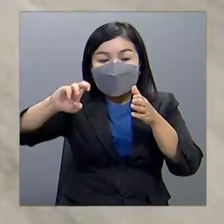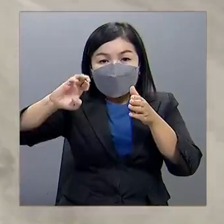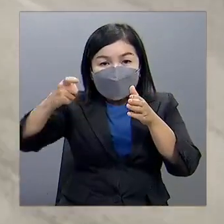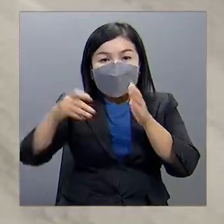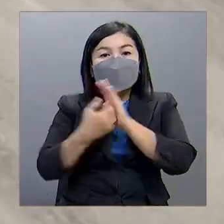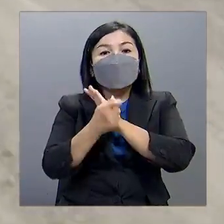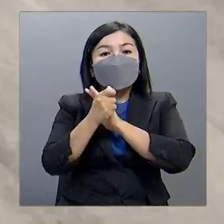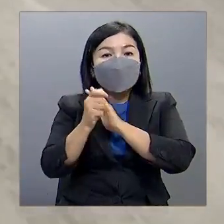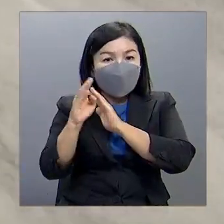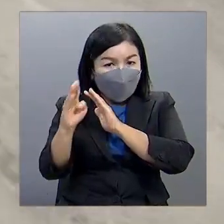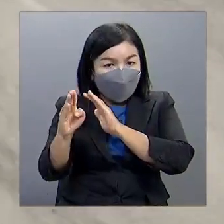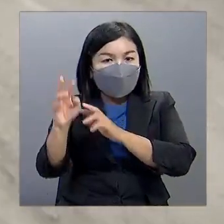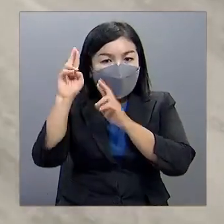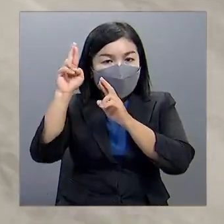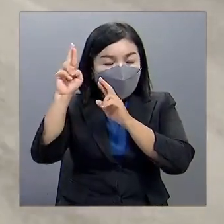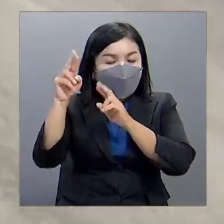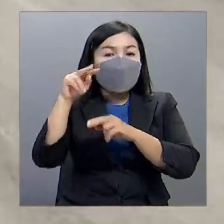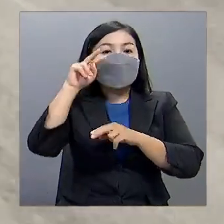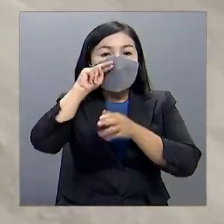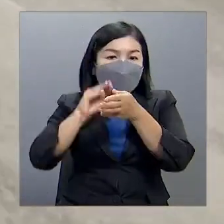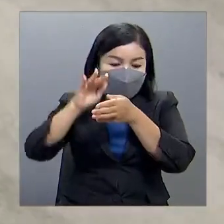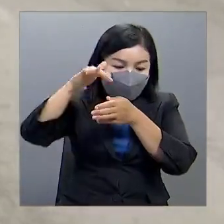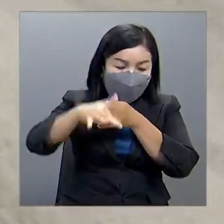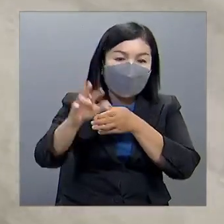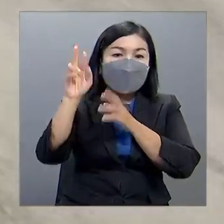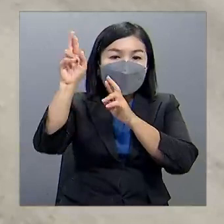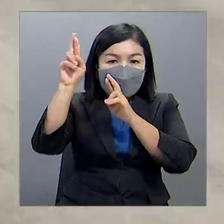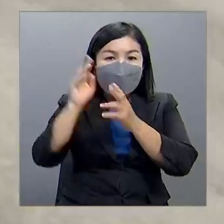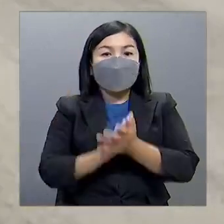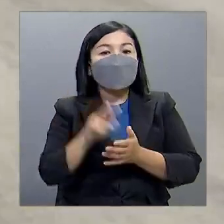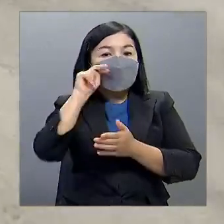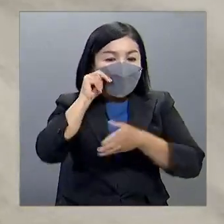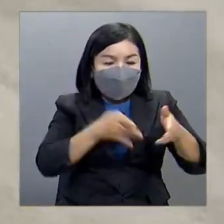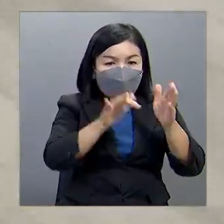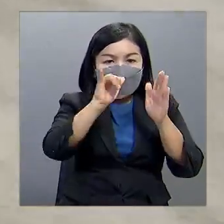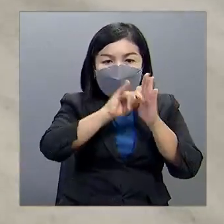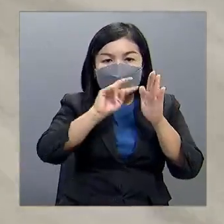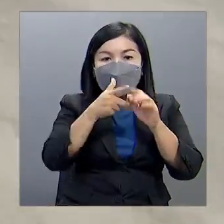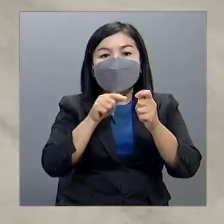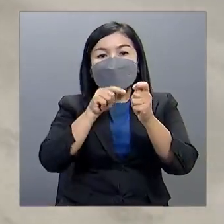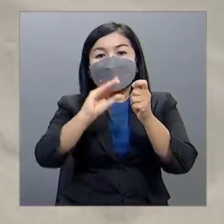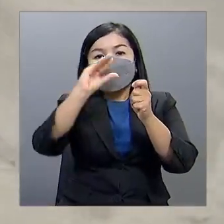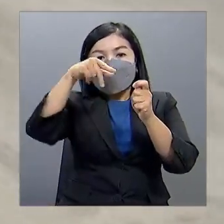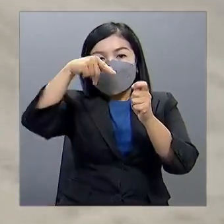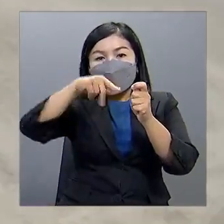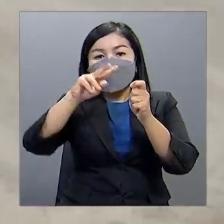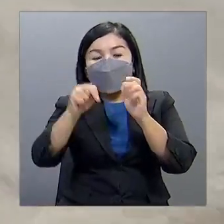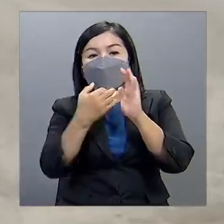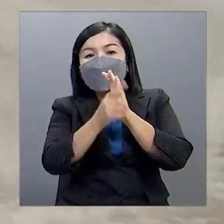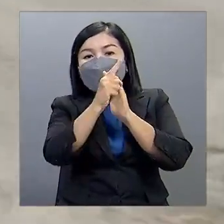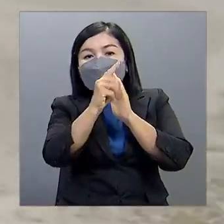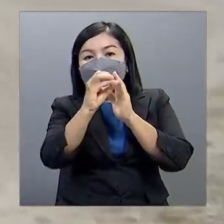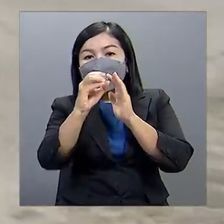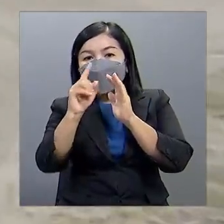จังหวัดอุบลราชธานีลำน้ำยังเฝ้าระวังที่อำเภอโพนทองจังหวัดร้อยเอ็ดลำปะทาวน์ที่อำเภอเมือง